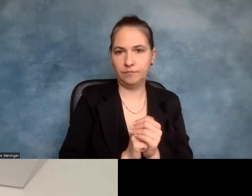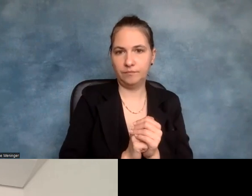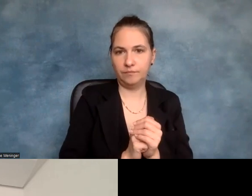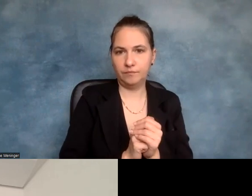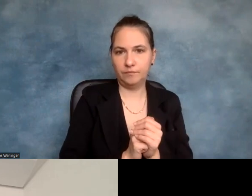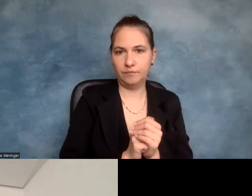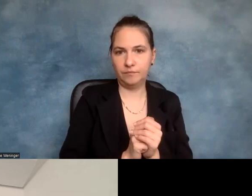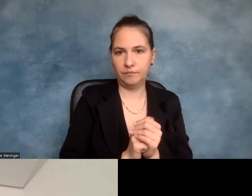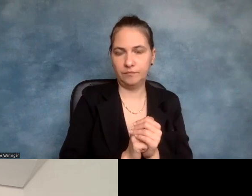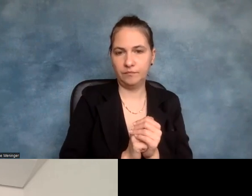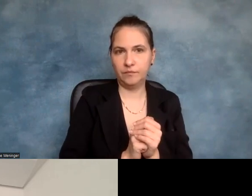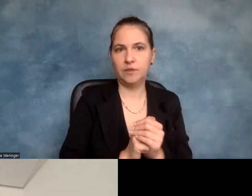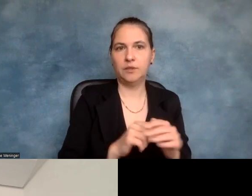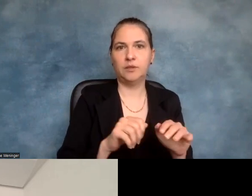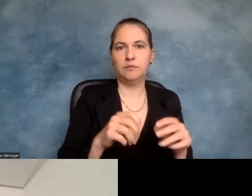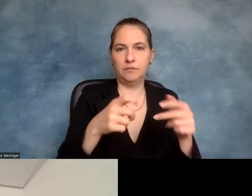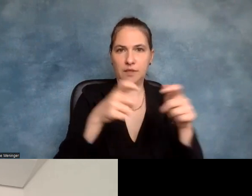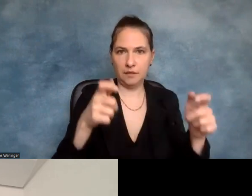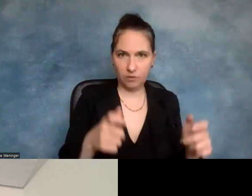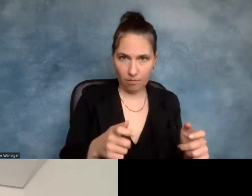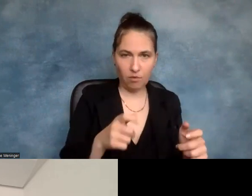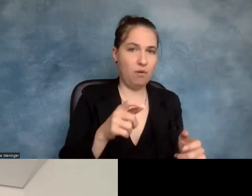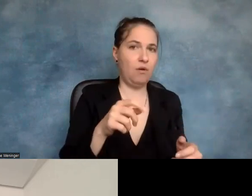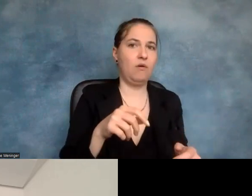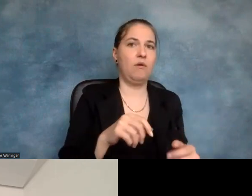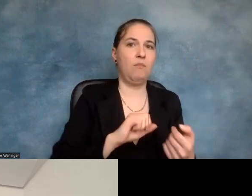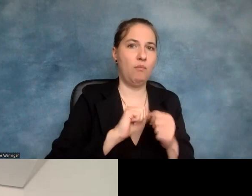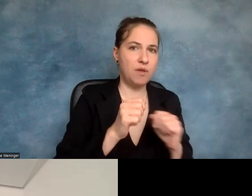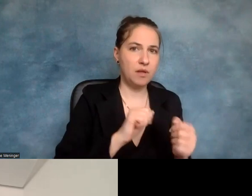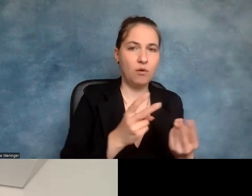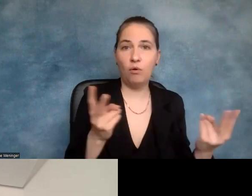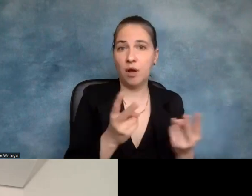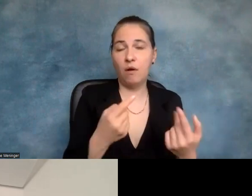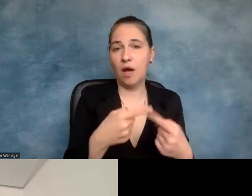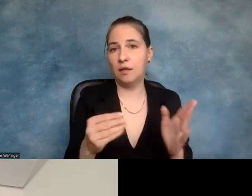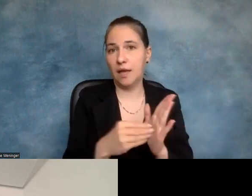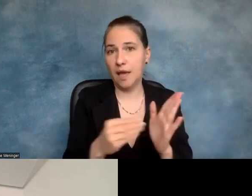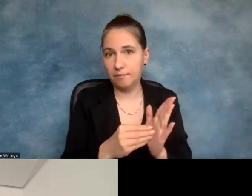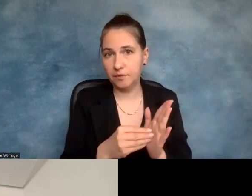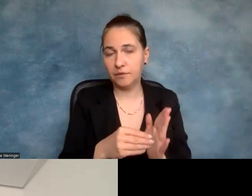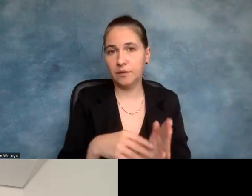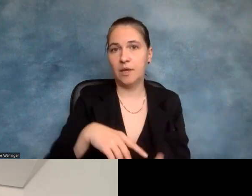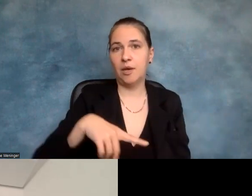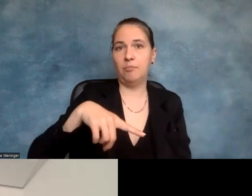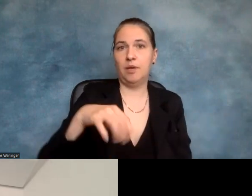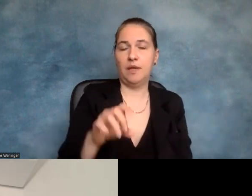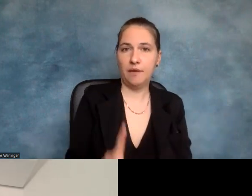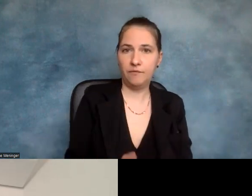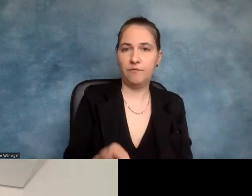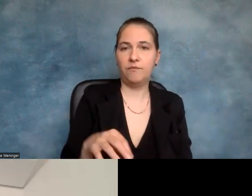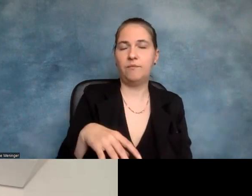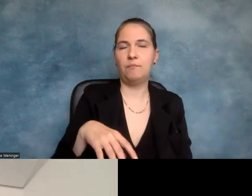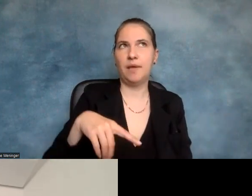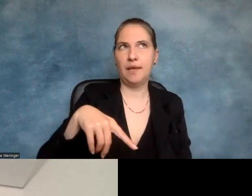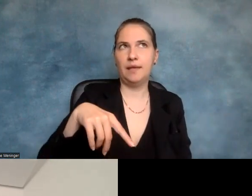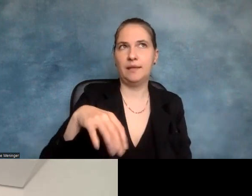haben wir Desktop und mobile oder auch alle Apps, E-Books, PDF-Dateien. Wenn auch